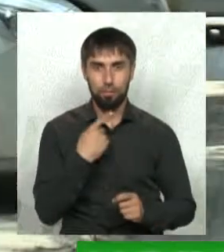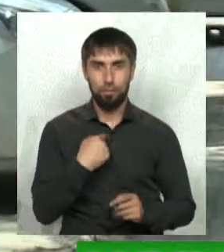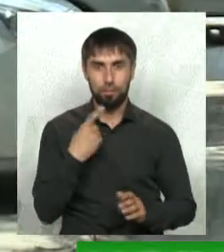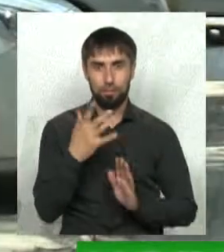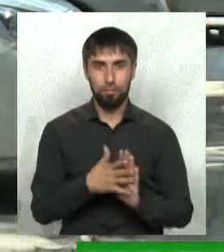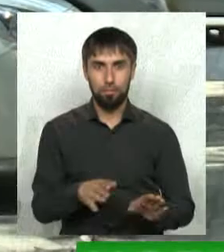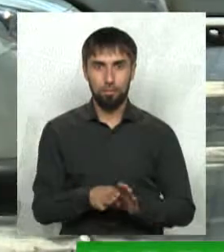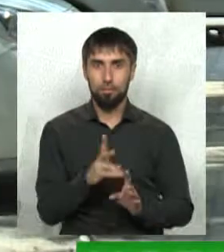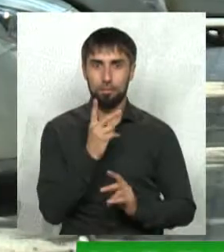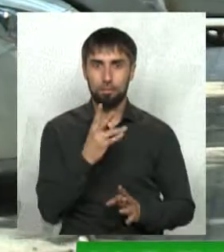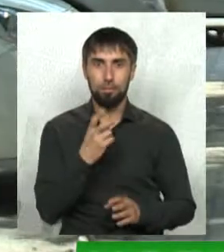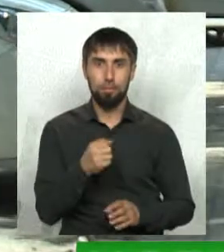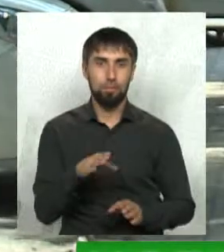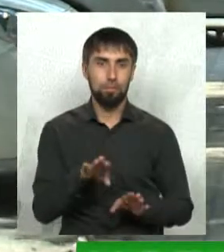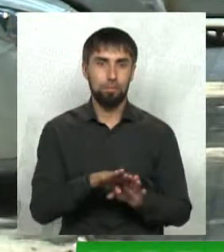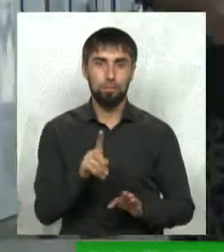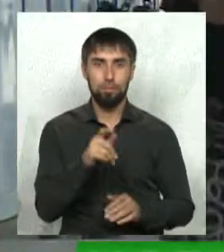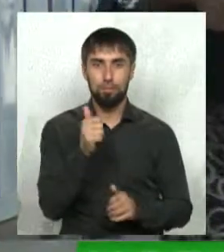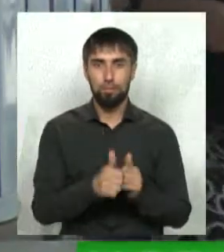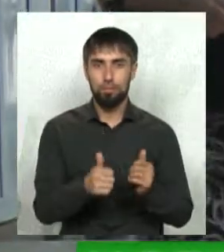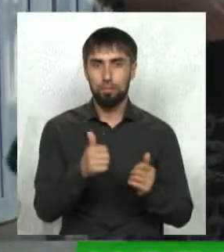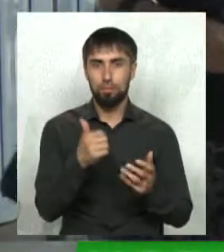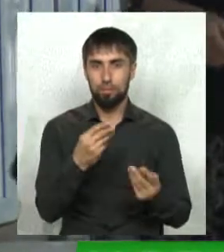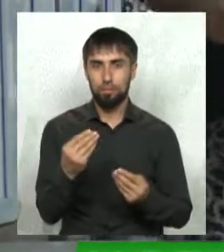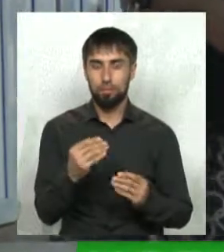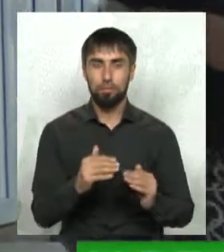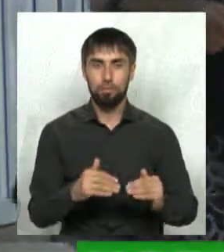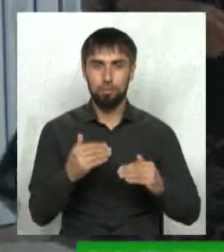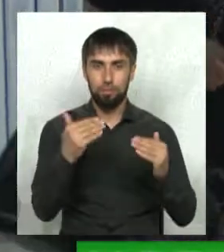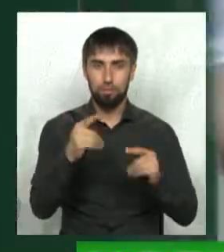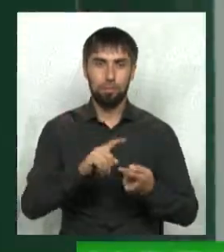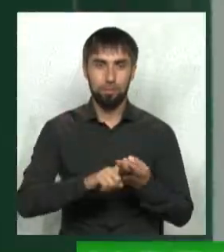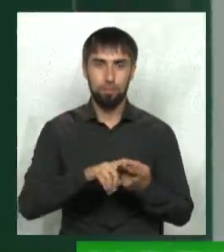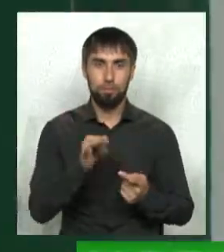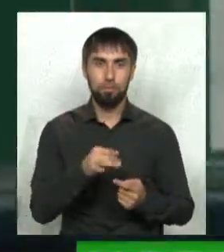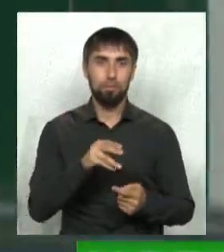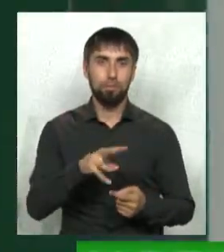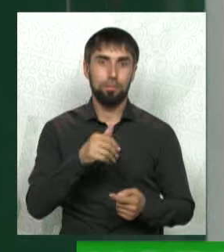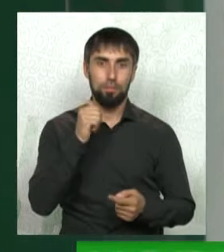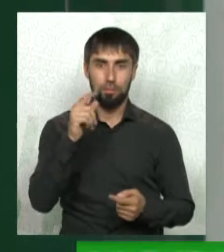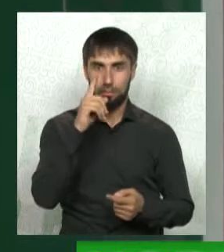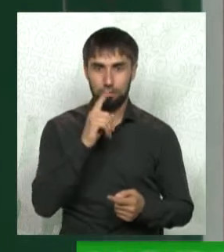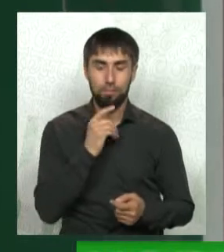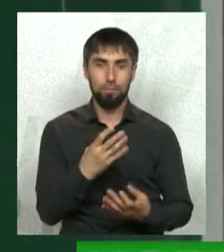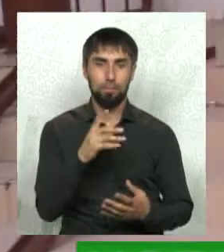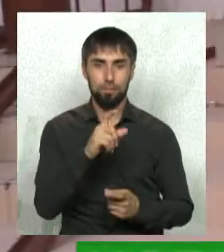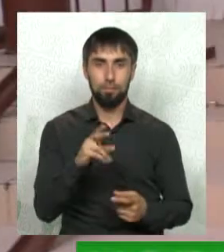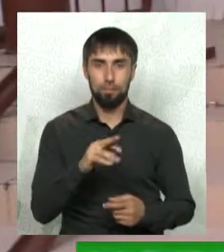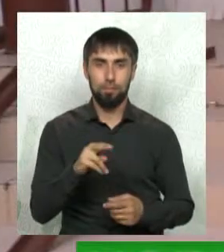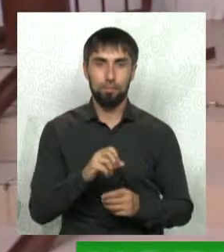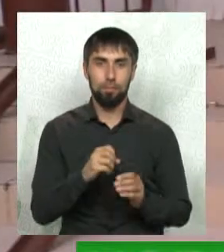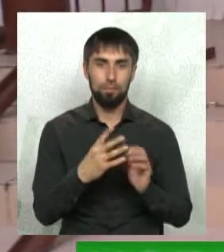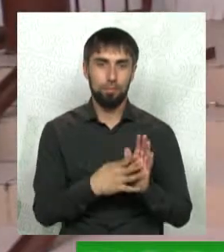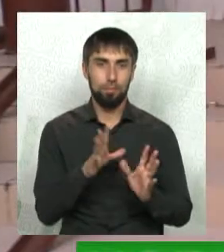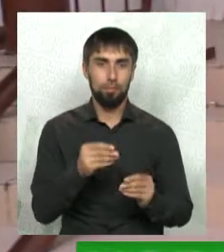дэчо. Несмотря на то, что ежедневно растет число зараженных и прирост в разы больше по сравнению с прошлыми месяцами, для некоторых COVID-19 все